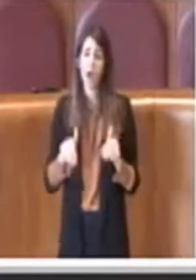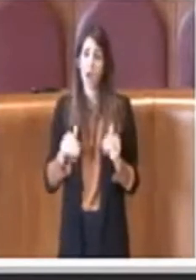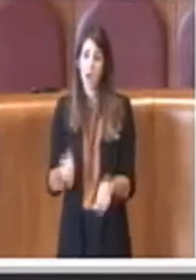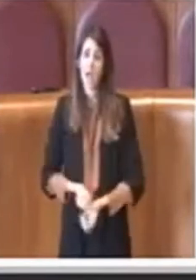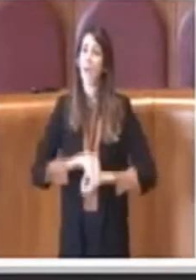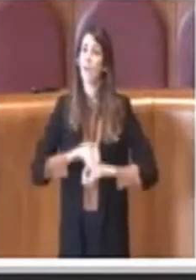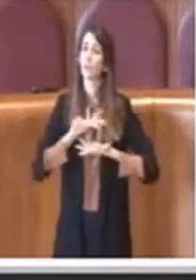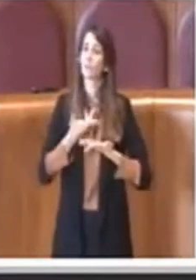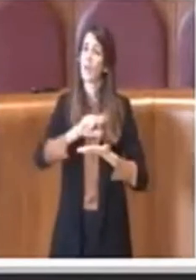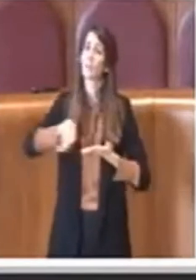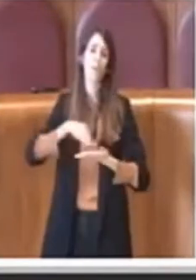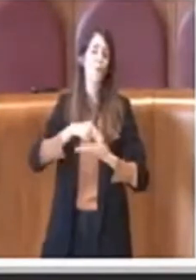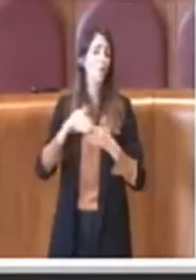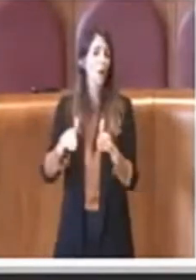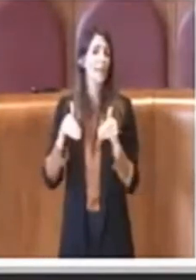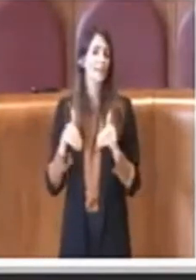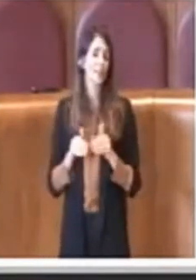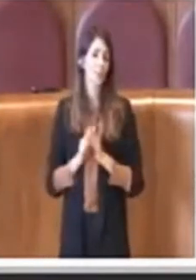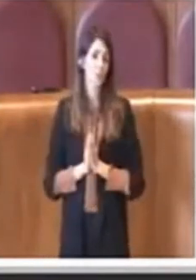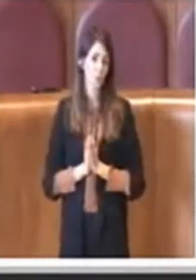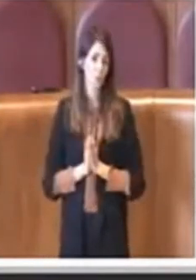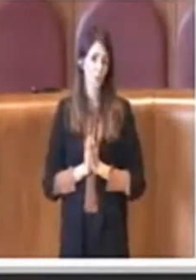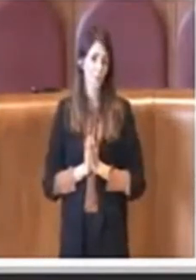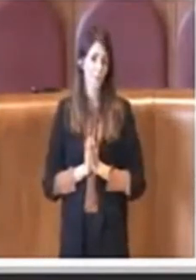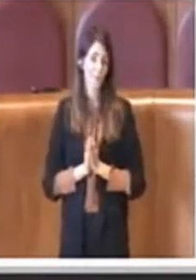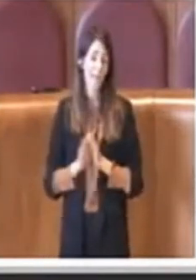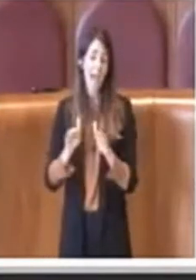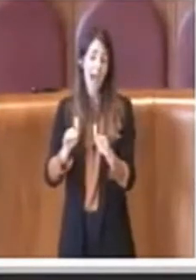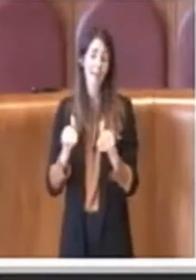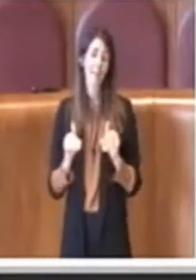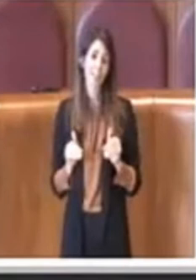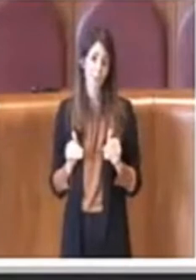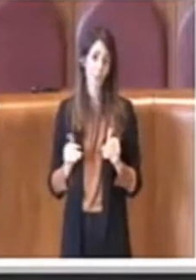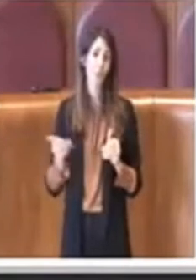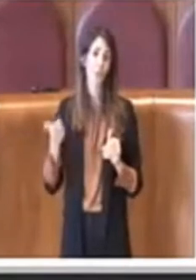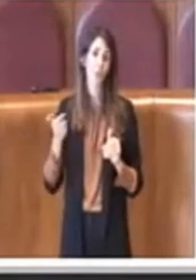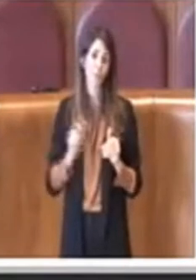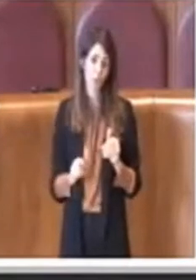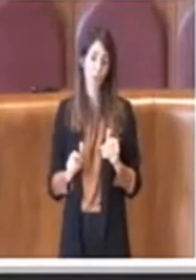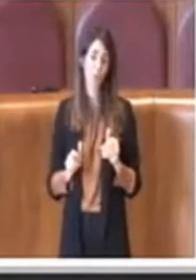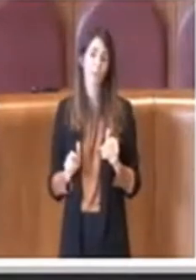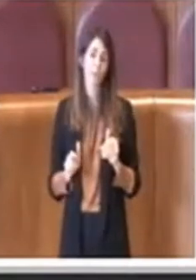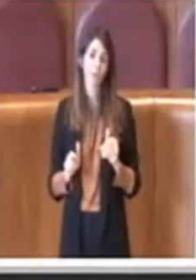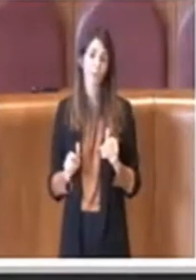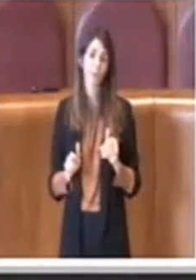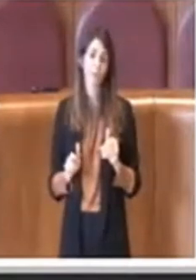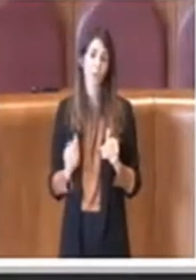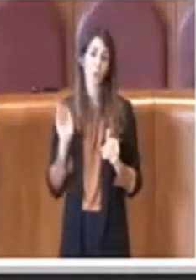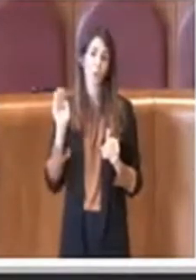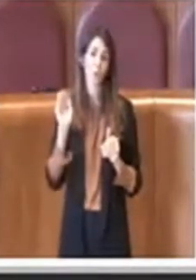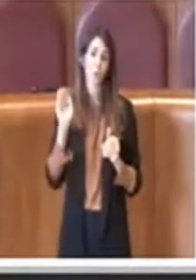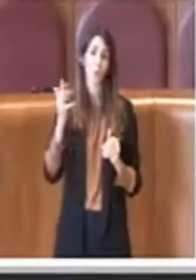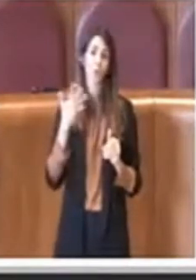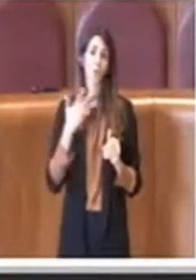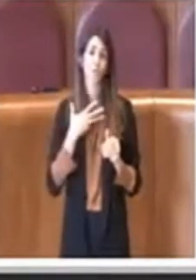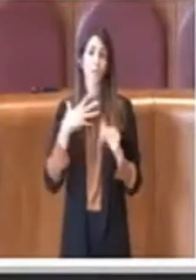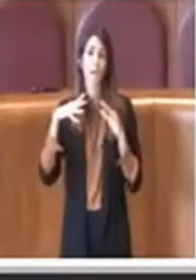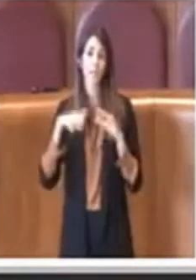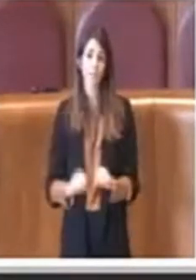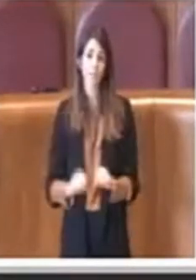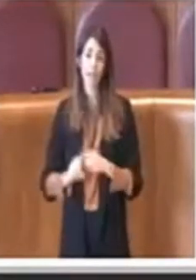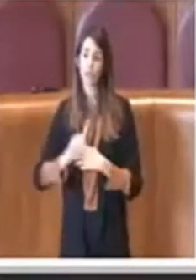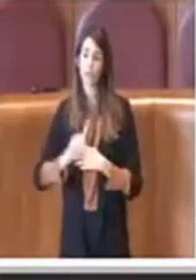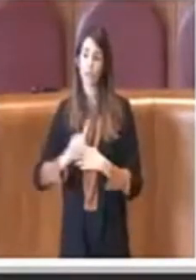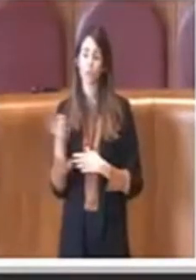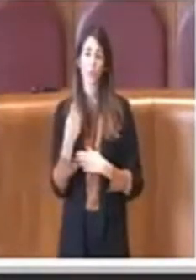di astensione ma è un voto di astensione che poi comporterà un impegno da parte nostra di tutta l'assemblea